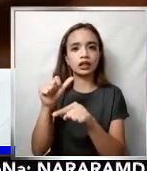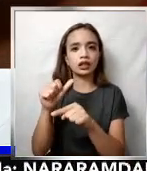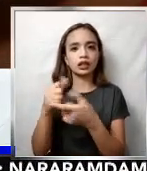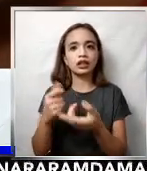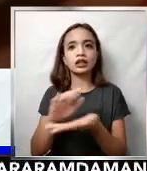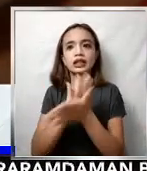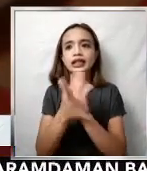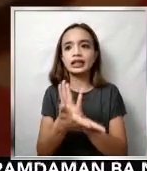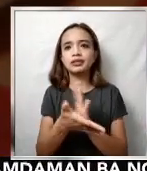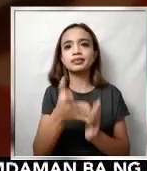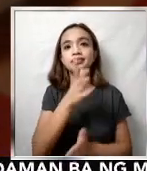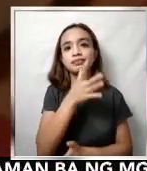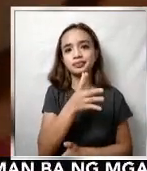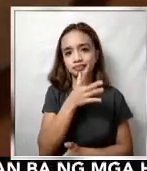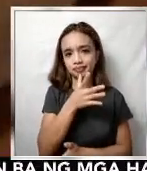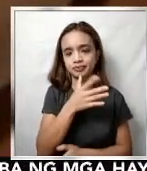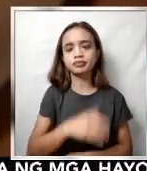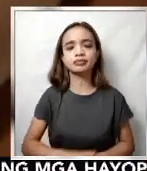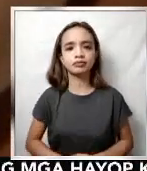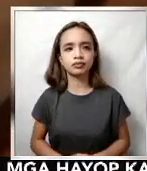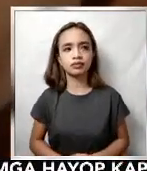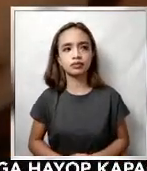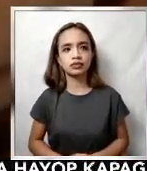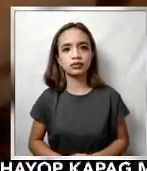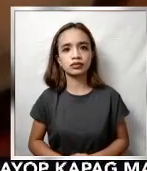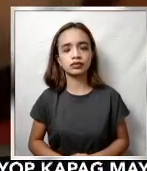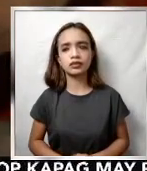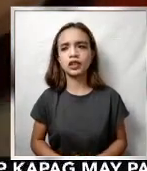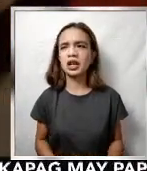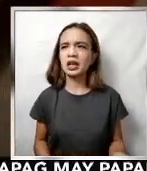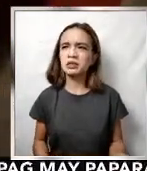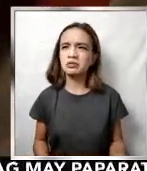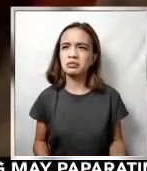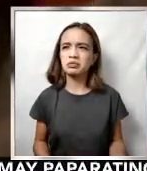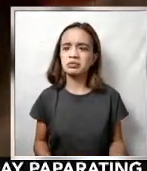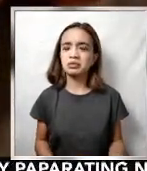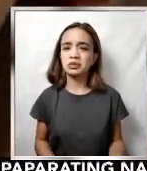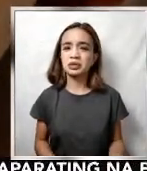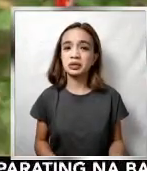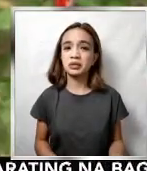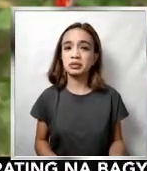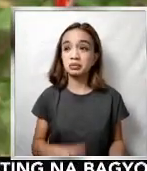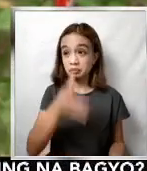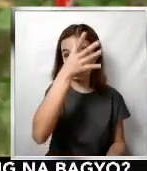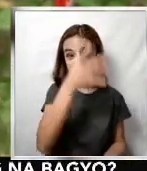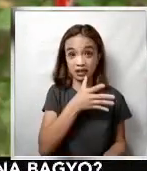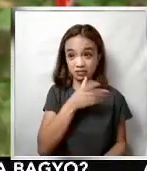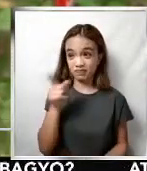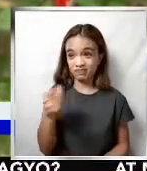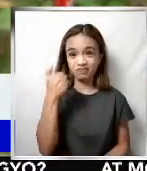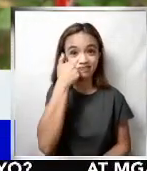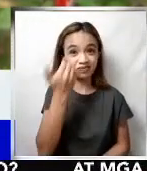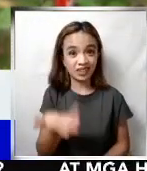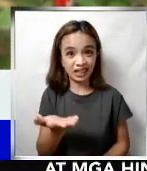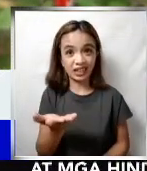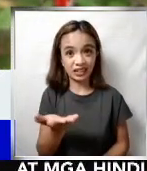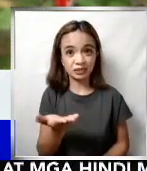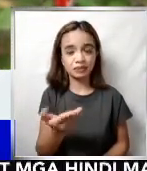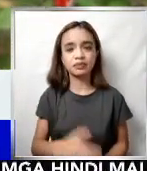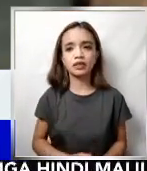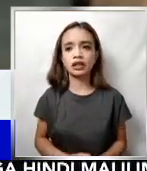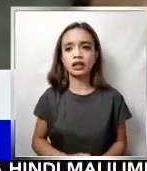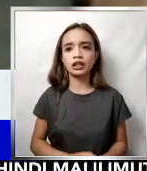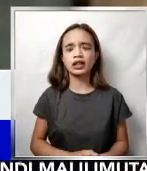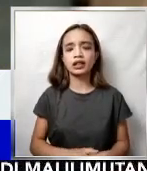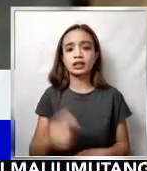niya. Simula po nung namatay kasi ang mga magulang niya, doon siya sa Maynila. Ngayon, sabi ng tatay